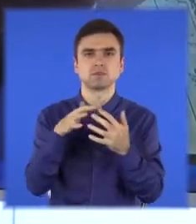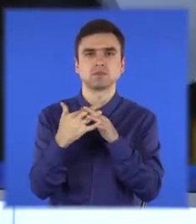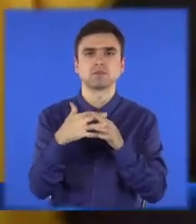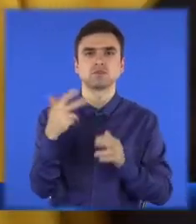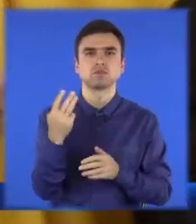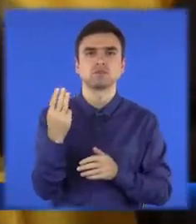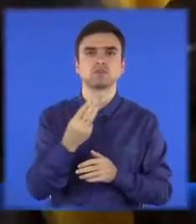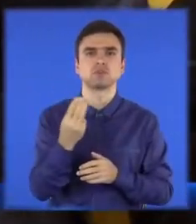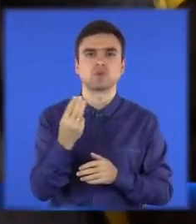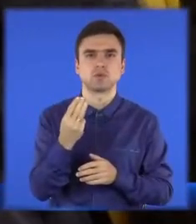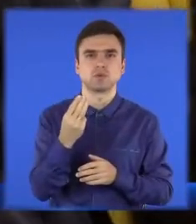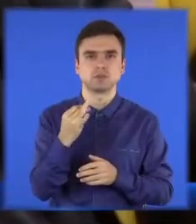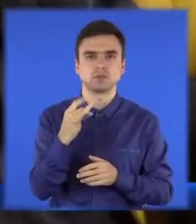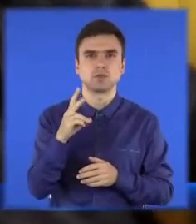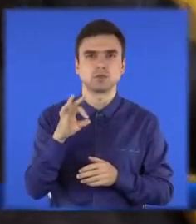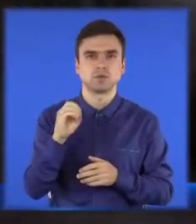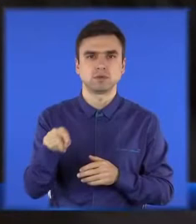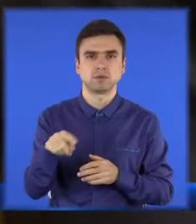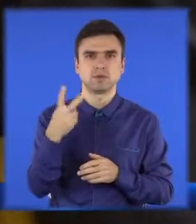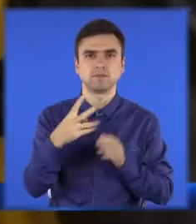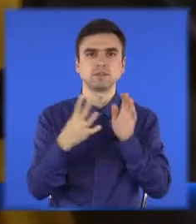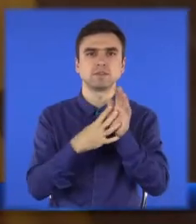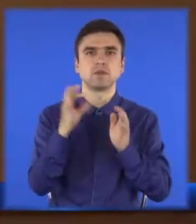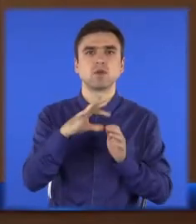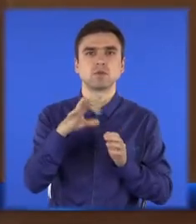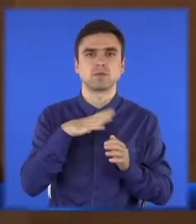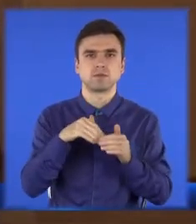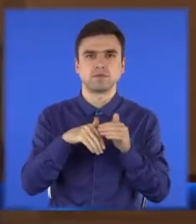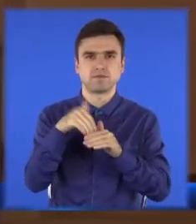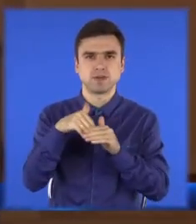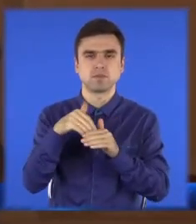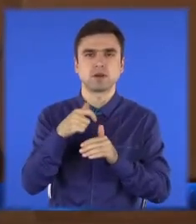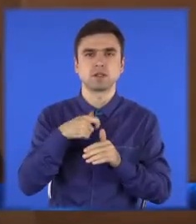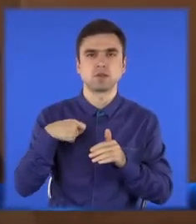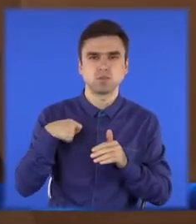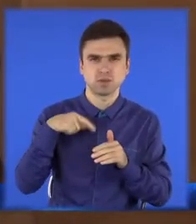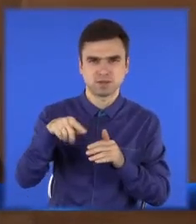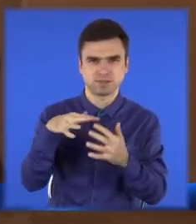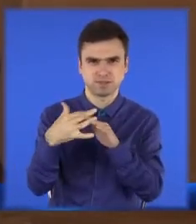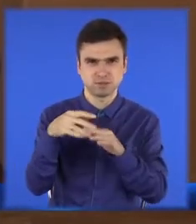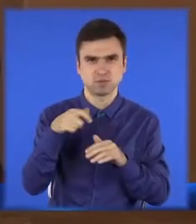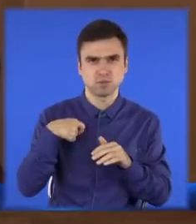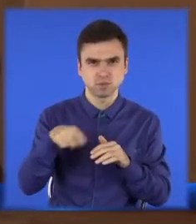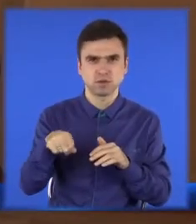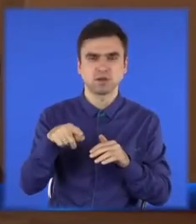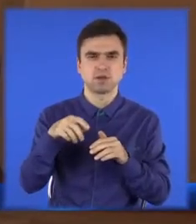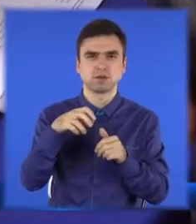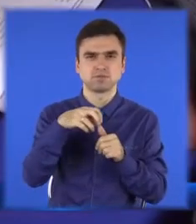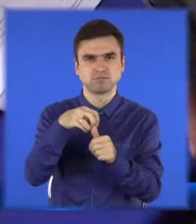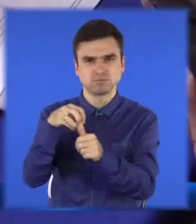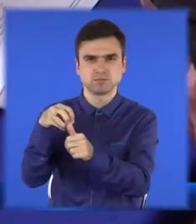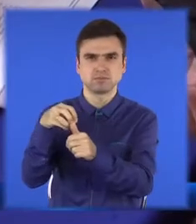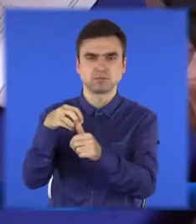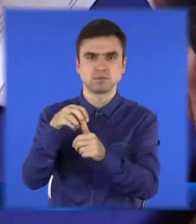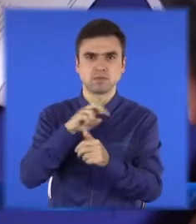Широке, 29 жовтня обирали депутатів і голів селищних рад. За словами спостерігачів, волевиявлення